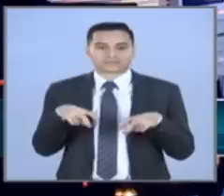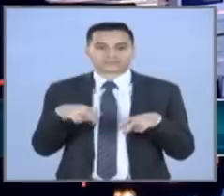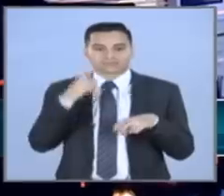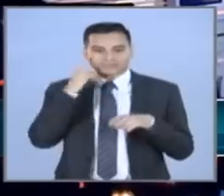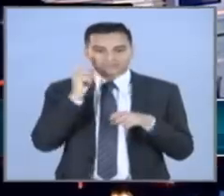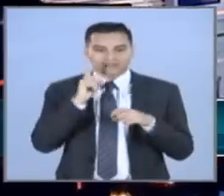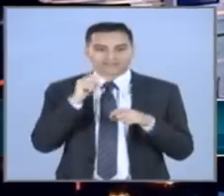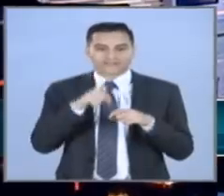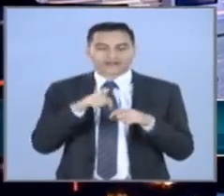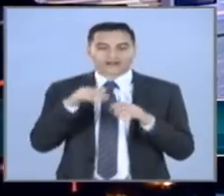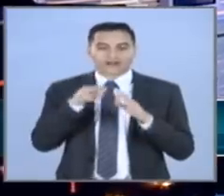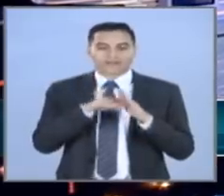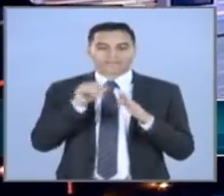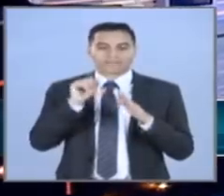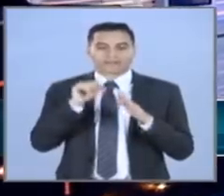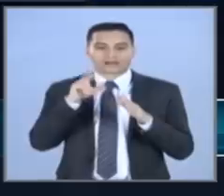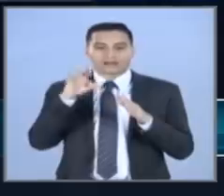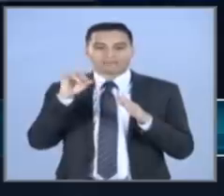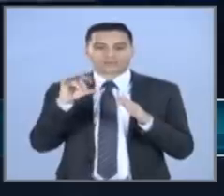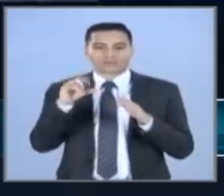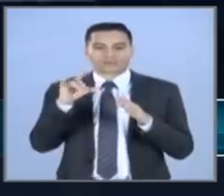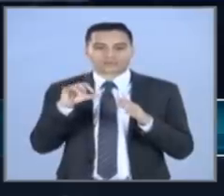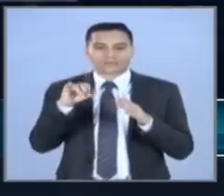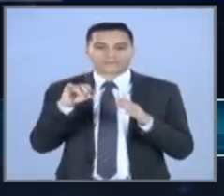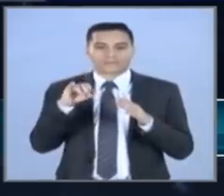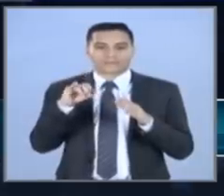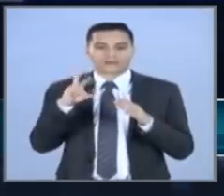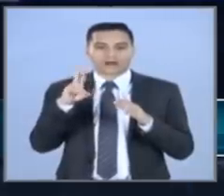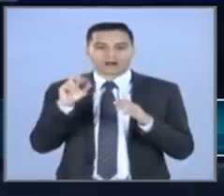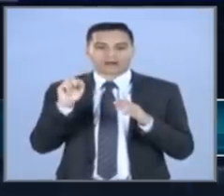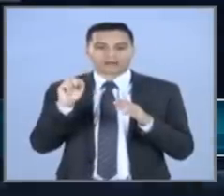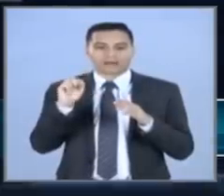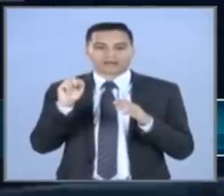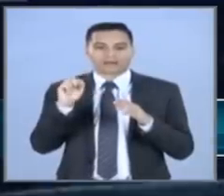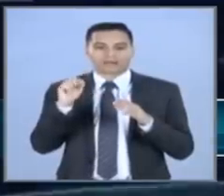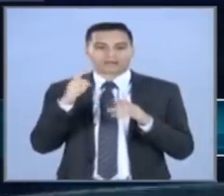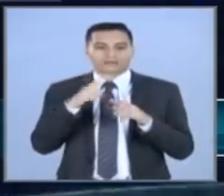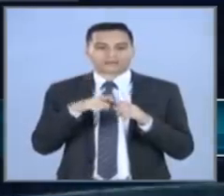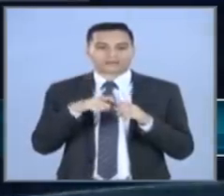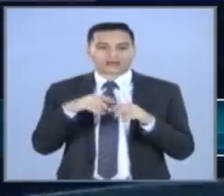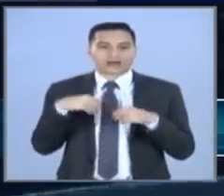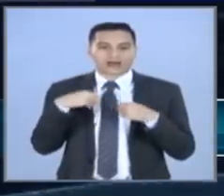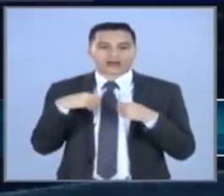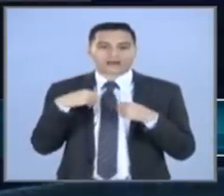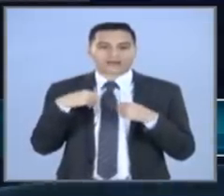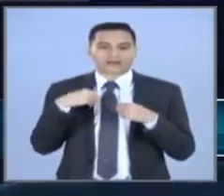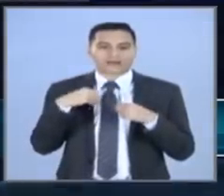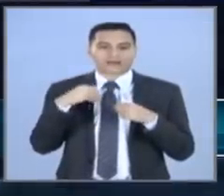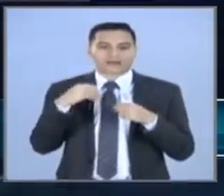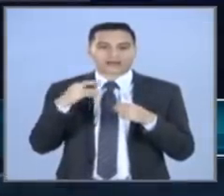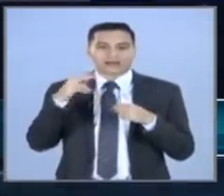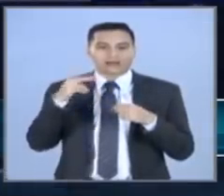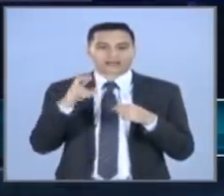فوز. ما هو الرمز الكيميائي العنصر الدروديوم؟ ار اي. غلط. من أي حيوان يستخرج المسك؟